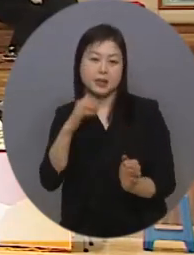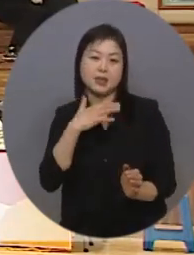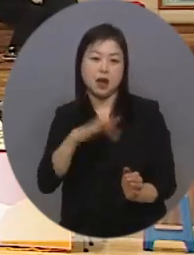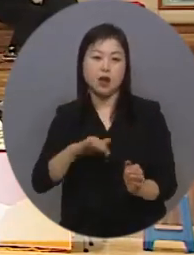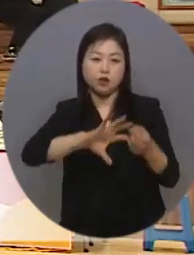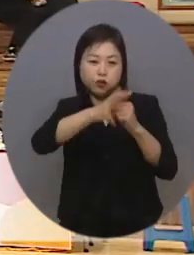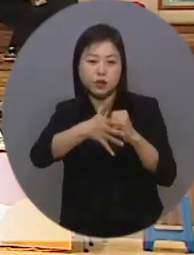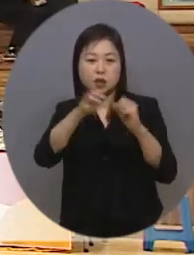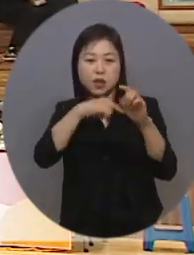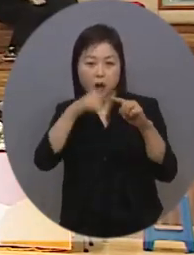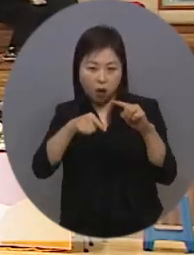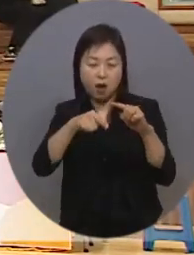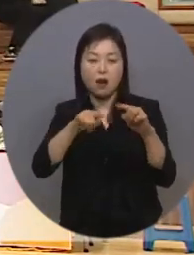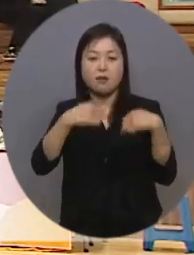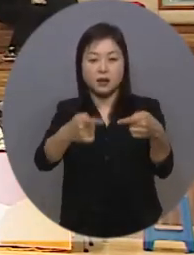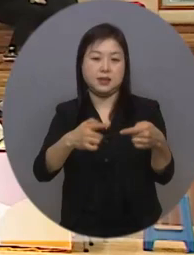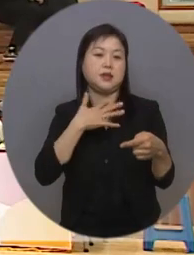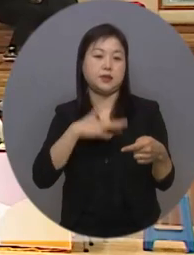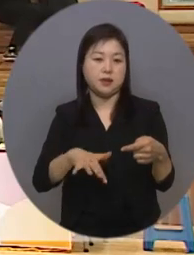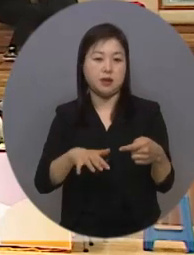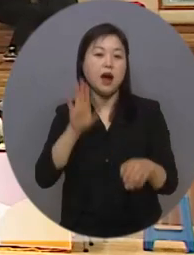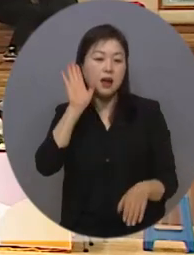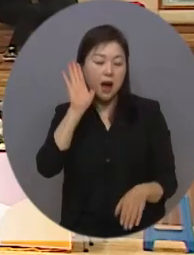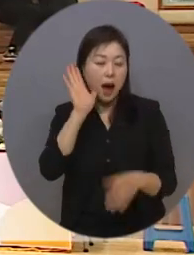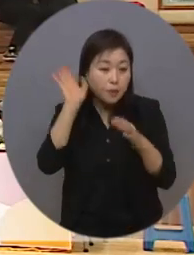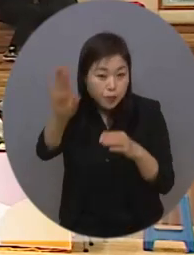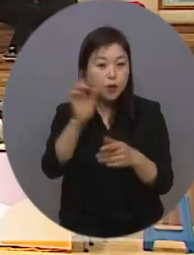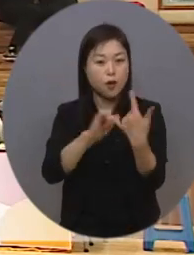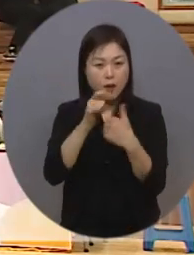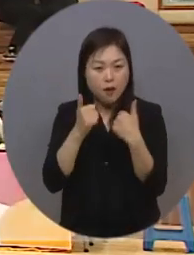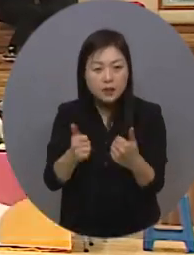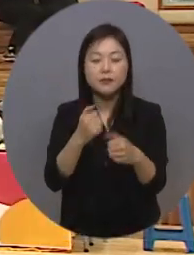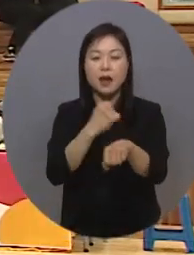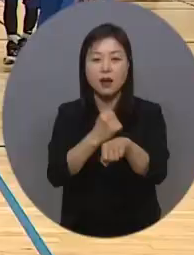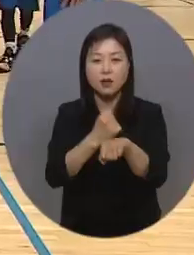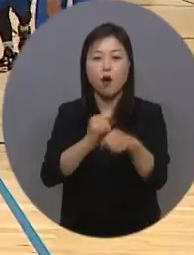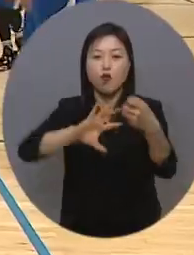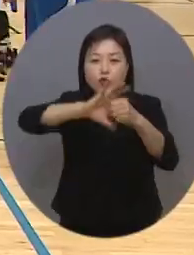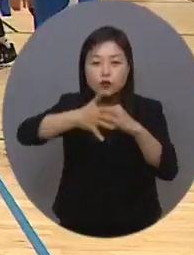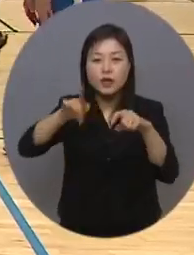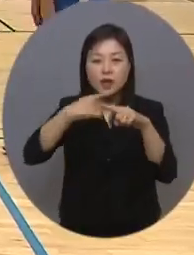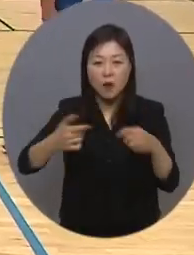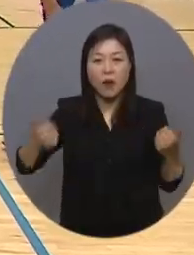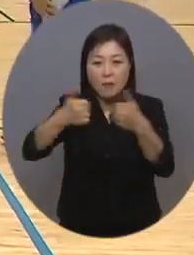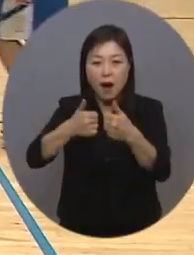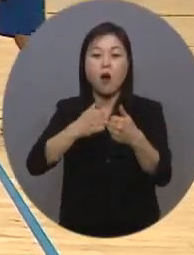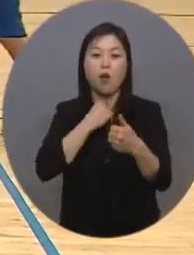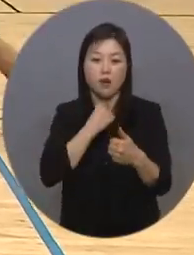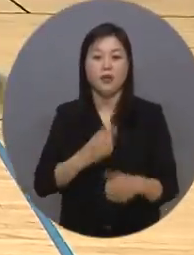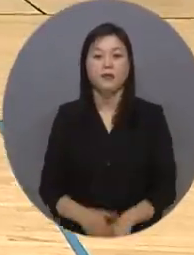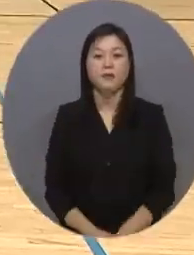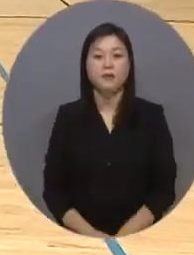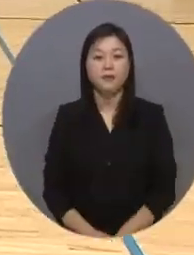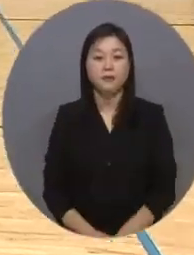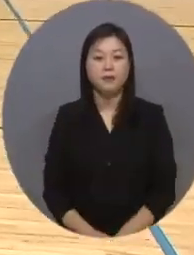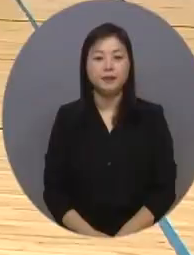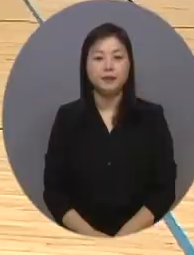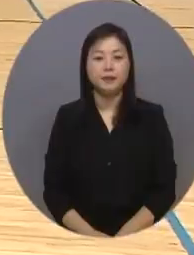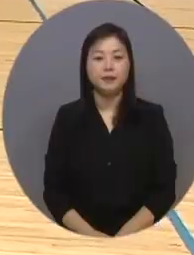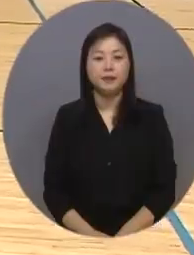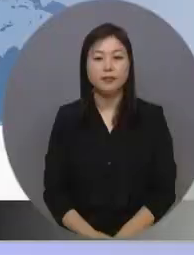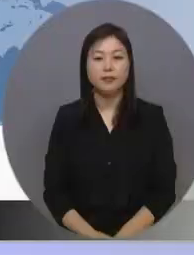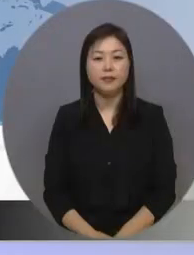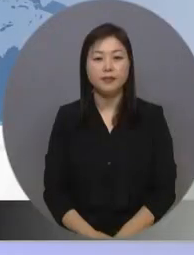나가보지 못했습니다. 더 열심히 해서 나중에는 국제대회 한번 나가봤으면 좋겠습니다. 복지TV 뉴스 박순용입니다.